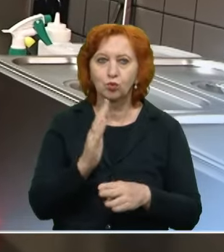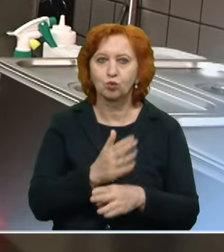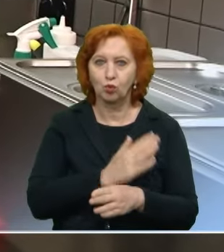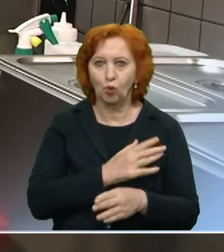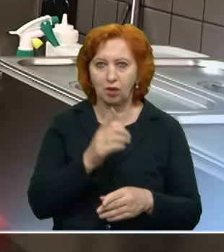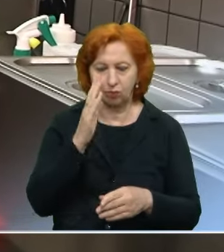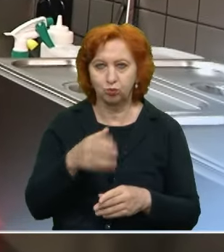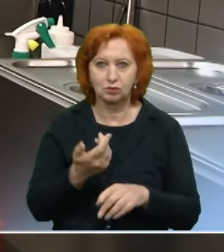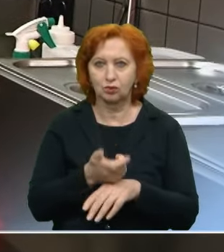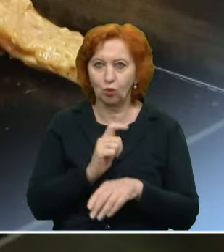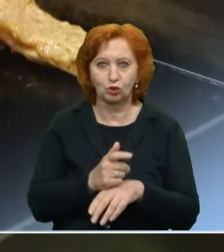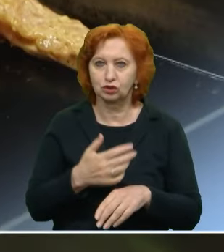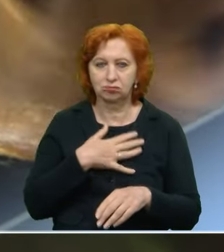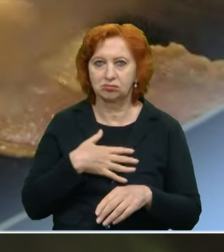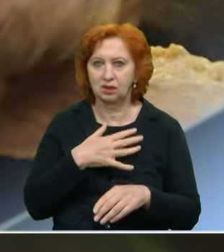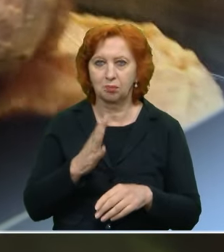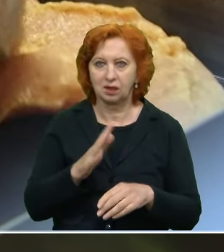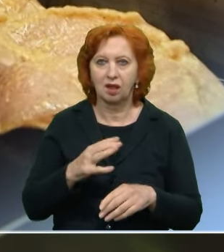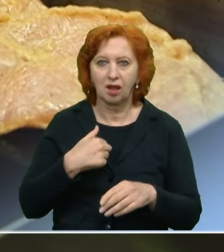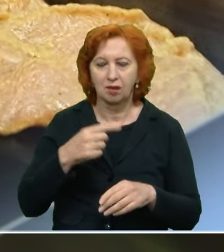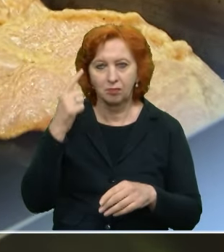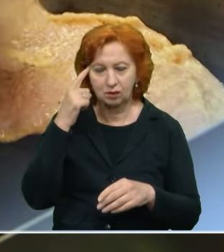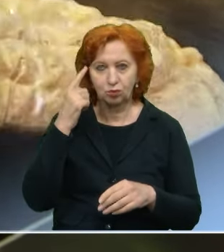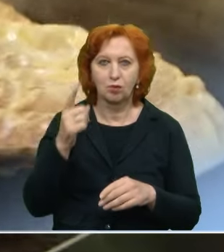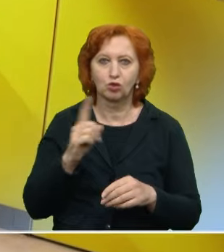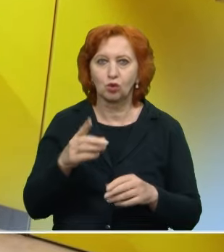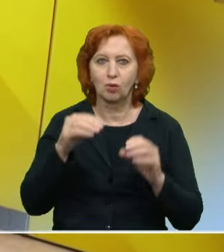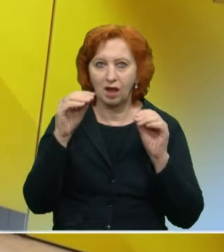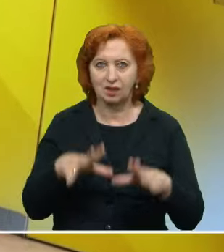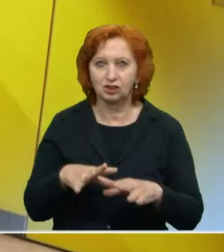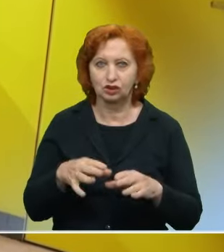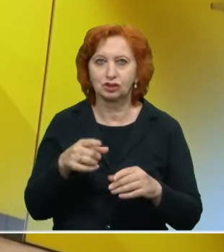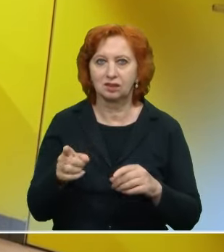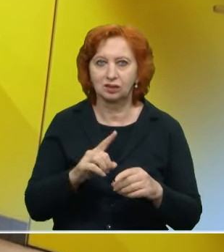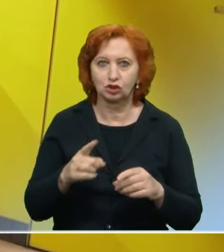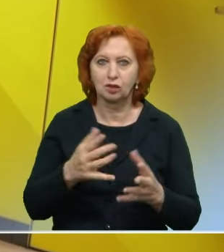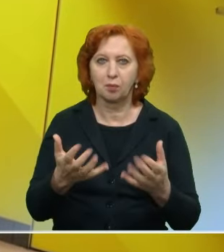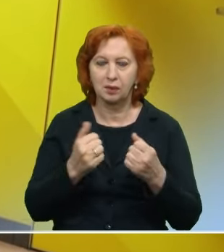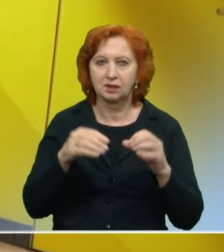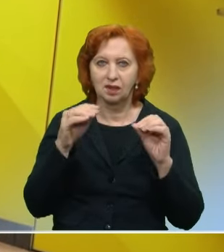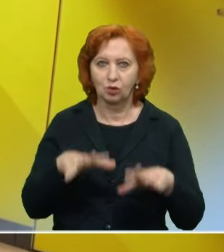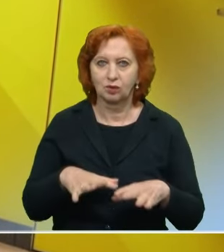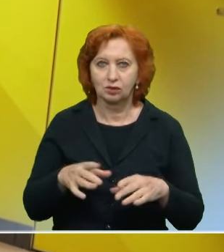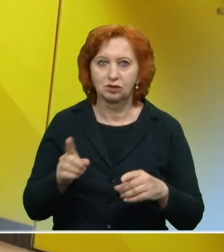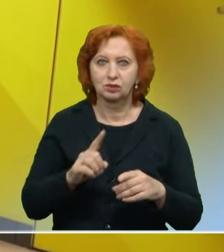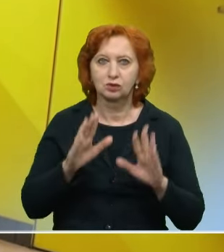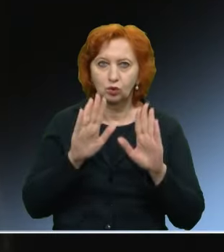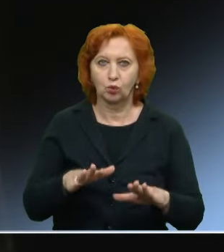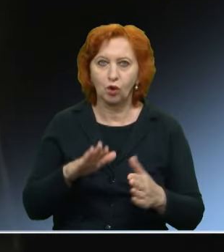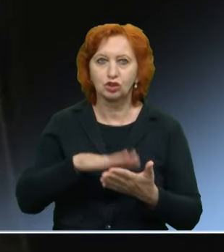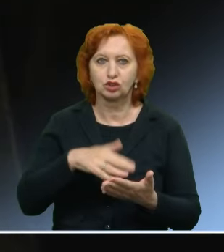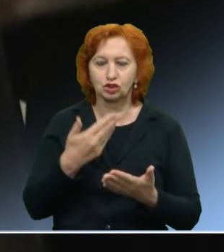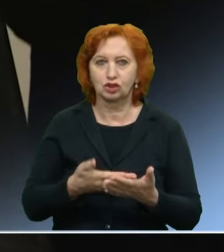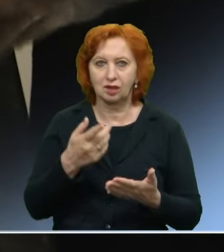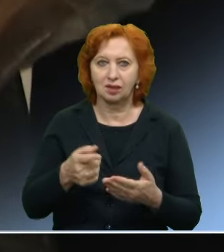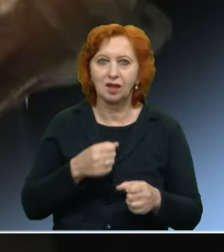не очень. И подумав, я просто решил так... принял решение использовать только жарочную поверхность.